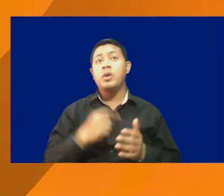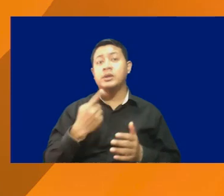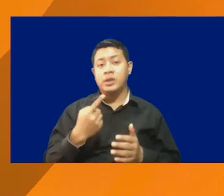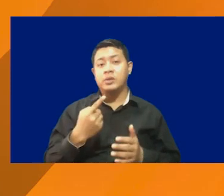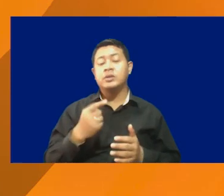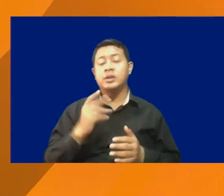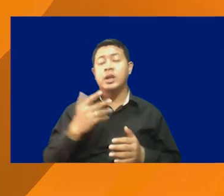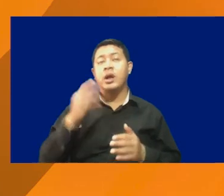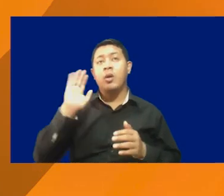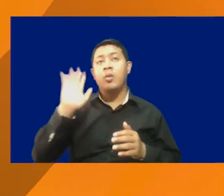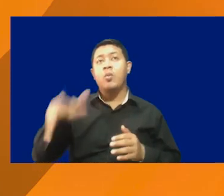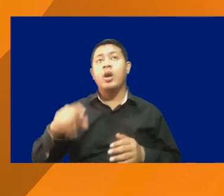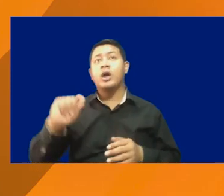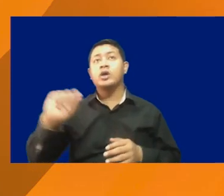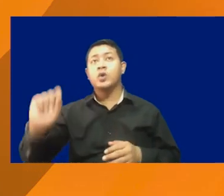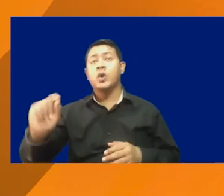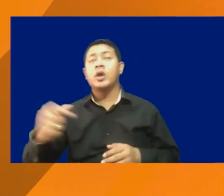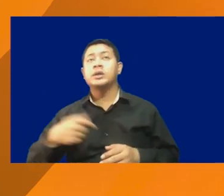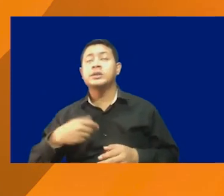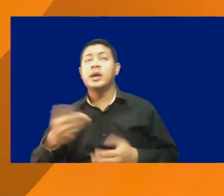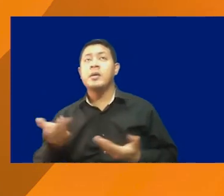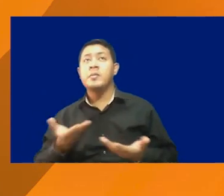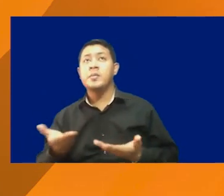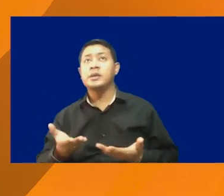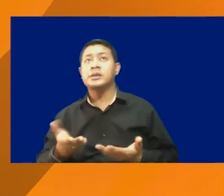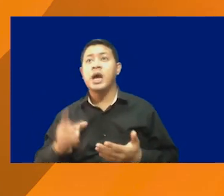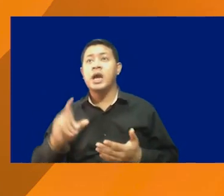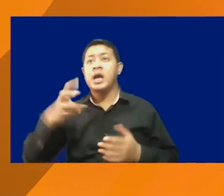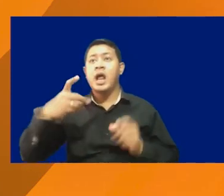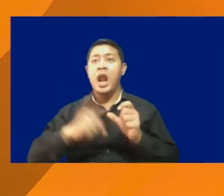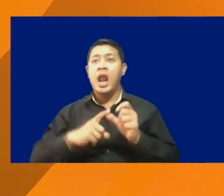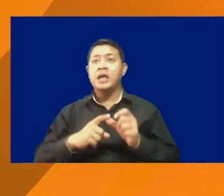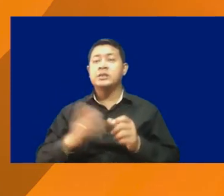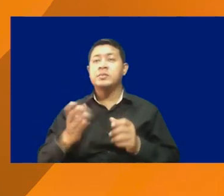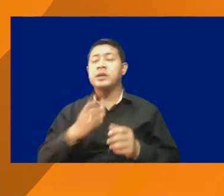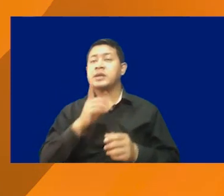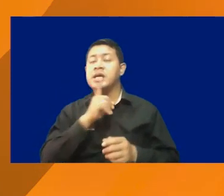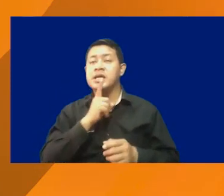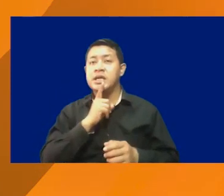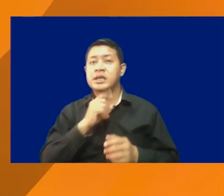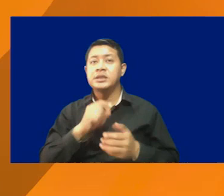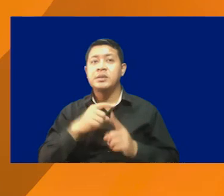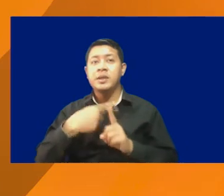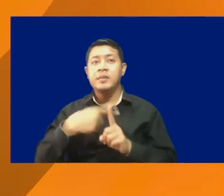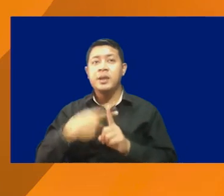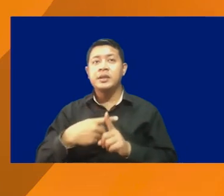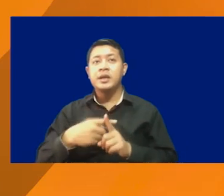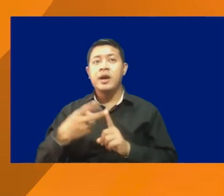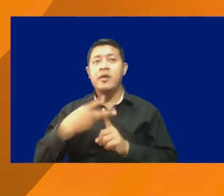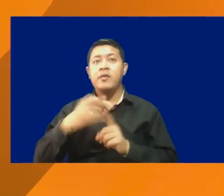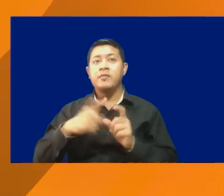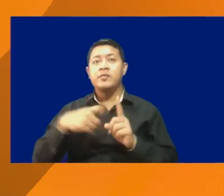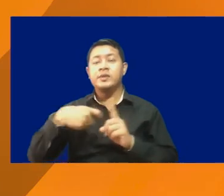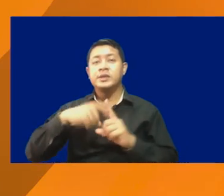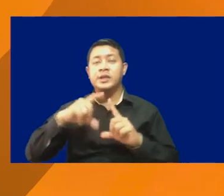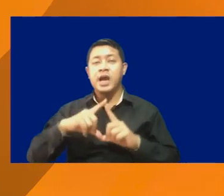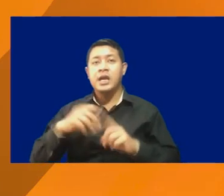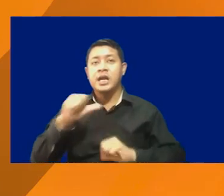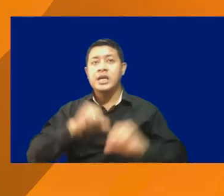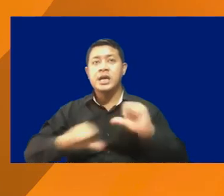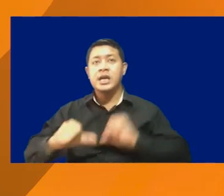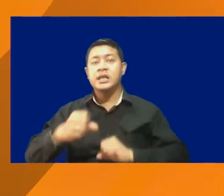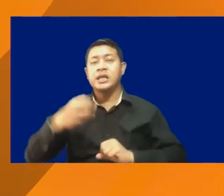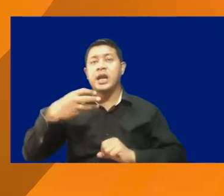satu. Oleh karena itu, habis pulang sekolah, saya biasanya harus ada les Inggris, mat,